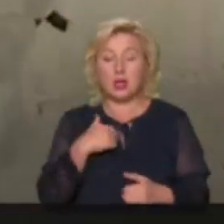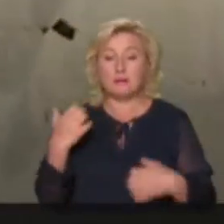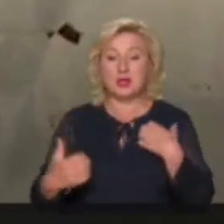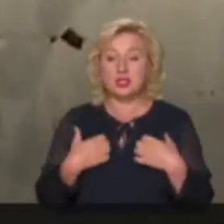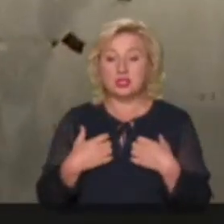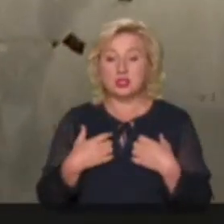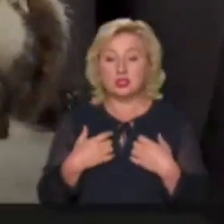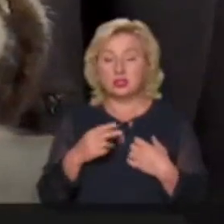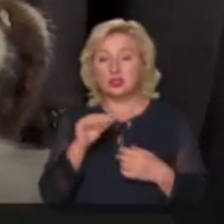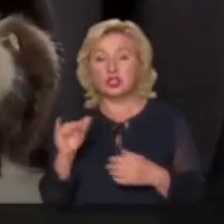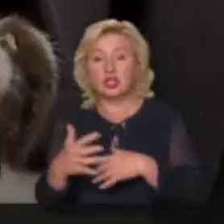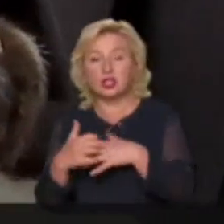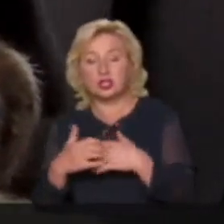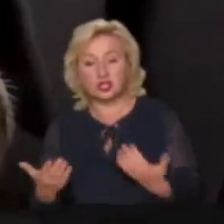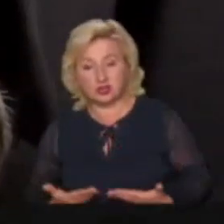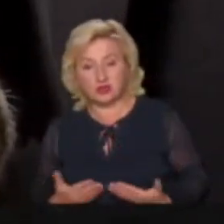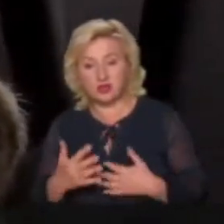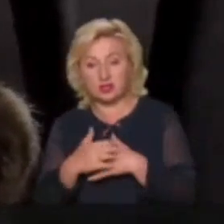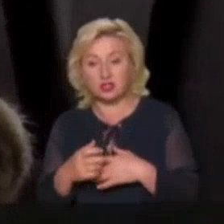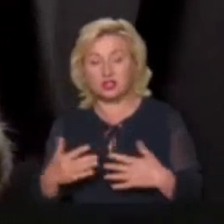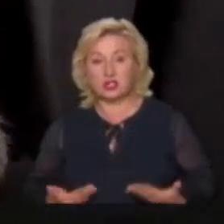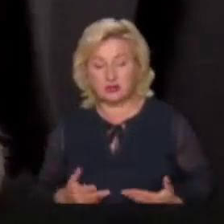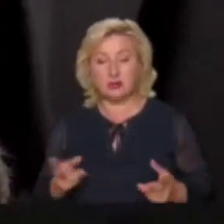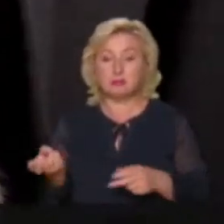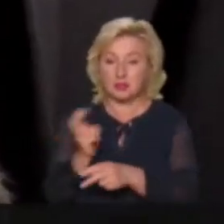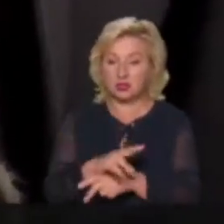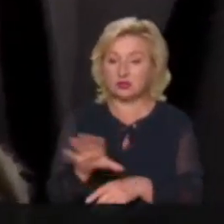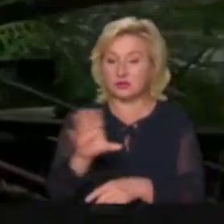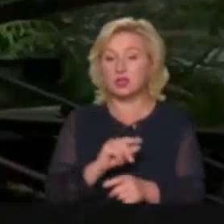кіт живий. Кіт живий, прийшов, да, все нормально.